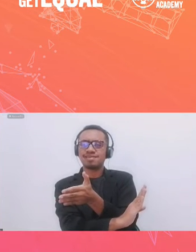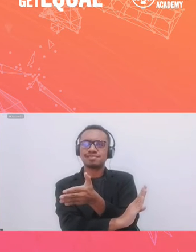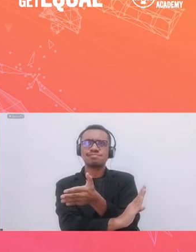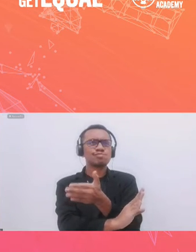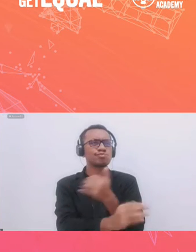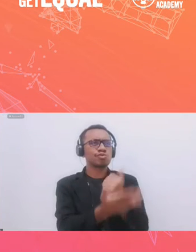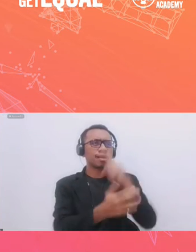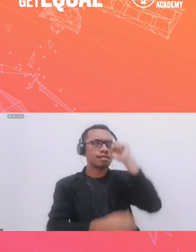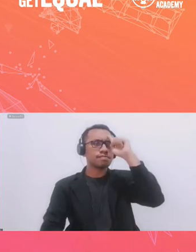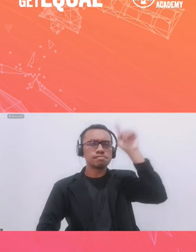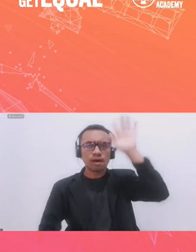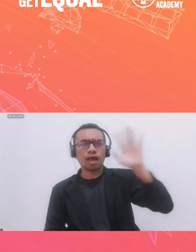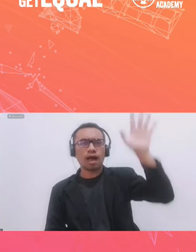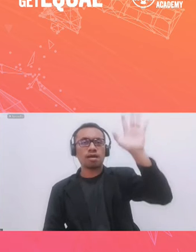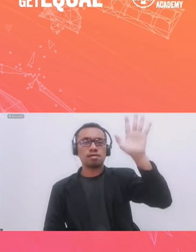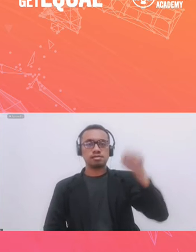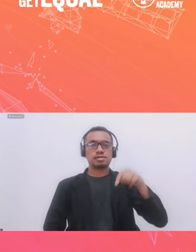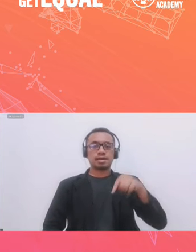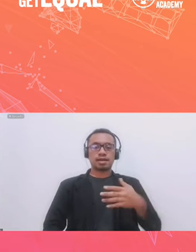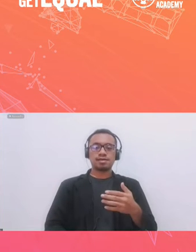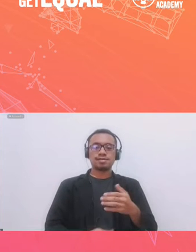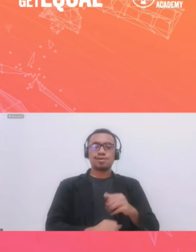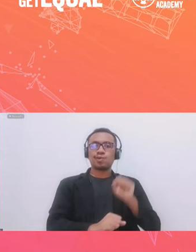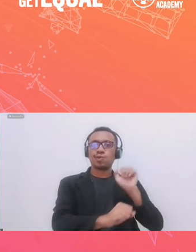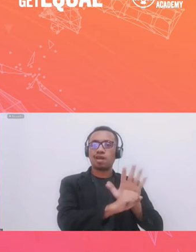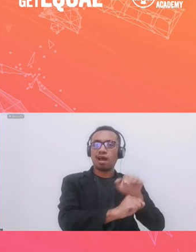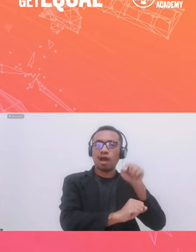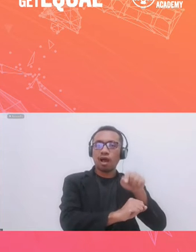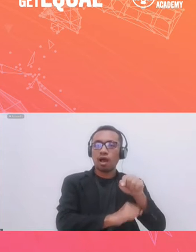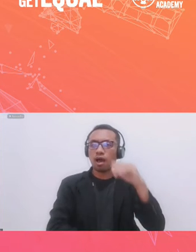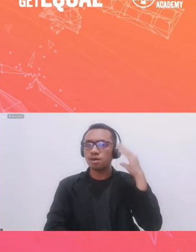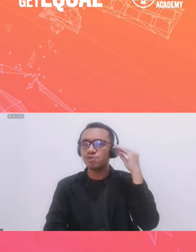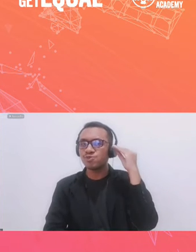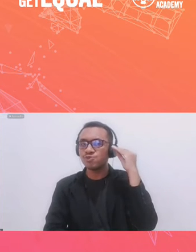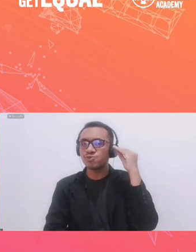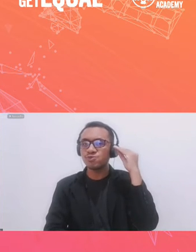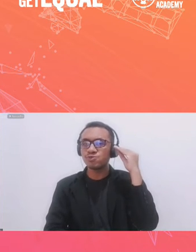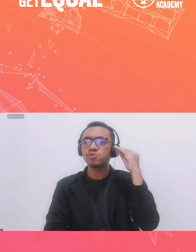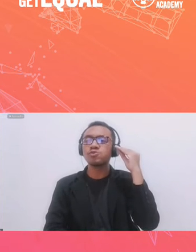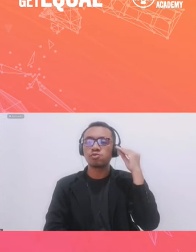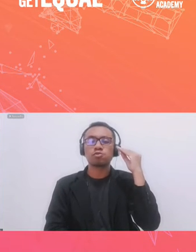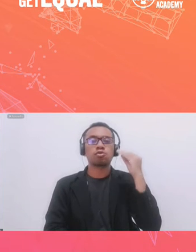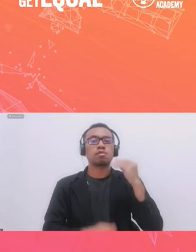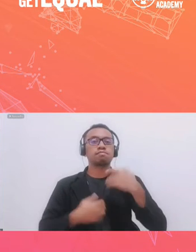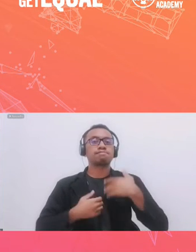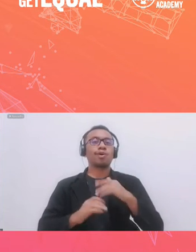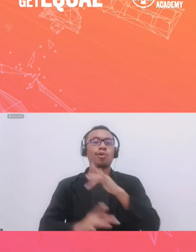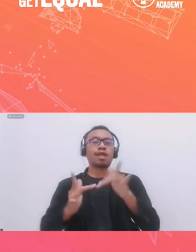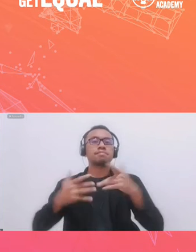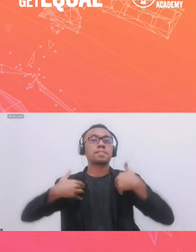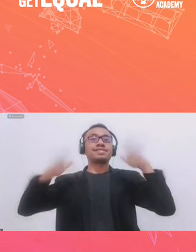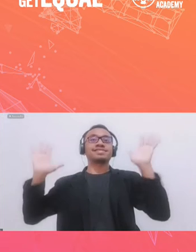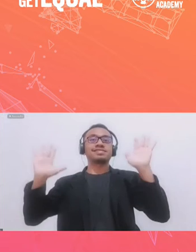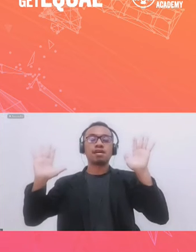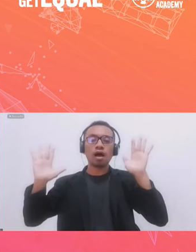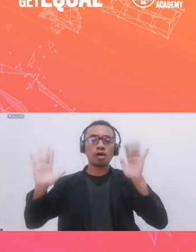dalam masa pandemi ini justru isu freedom online ini makin menjadi penting ketika